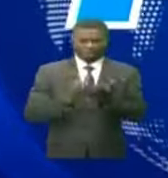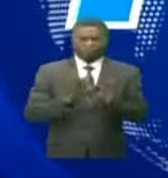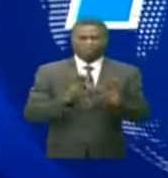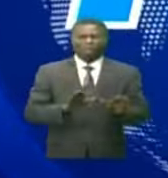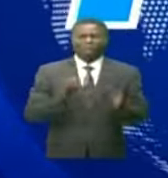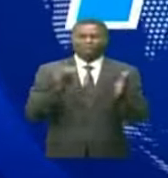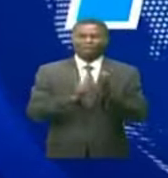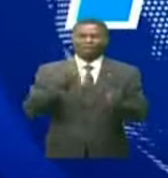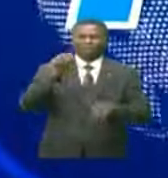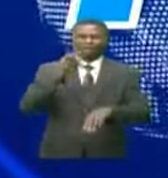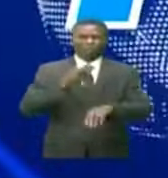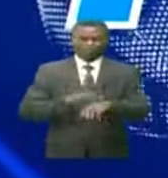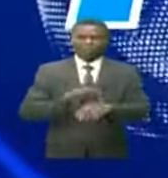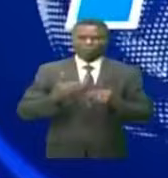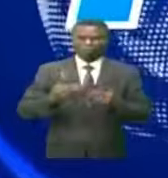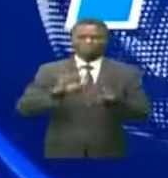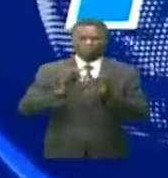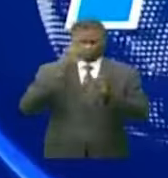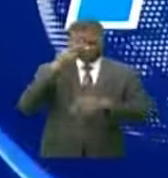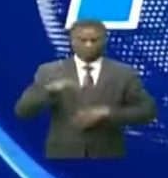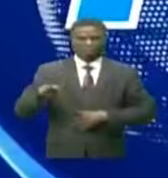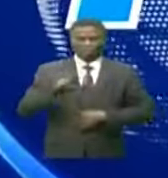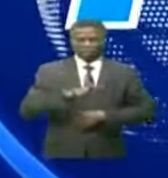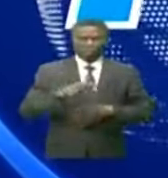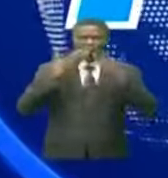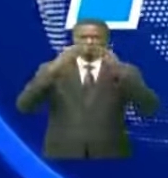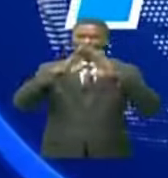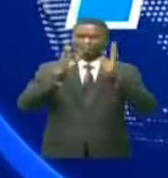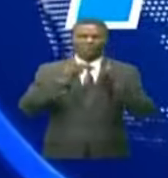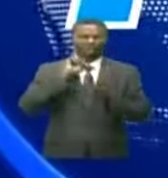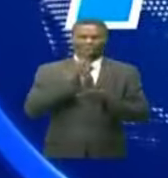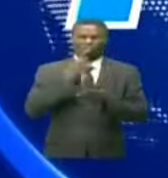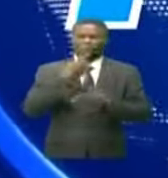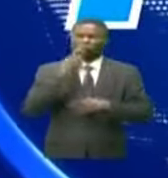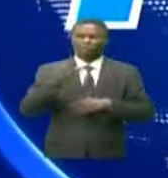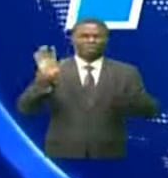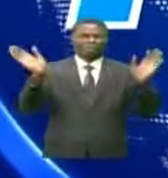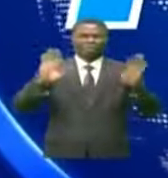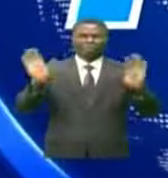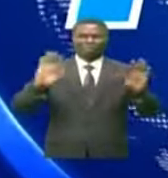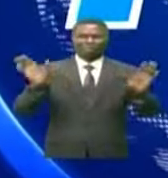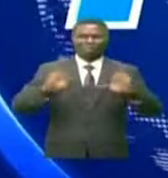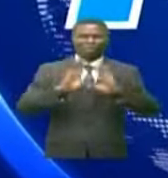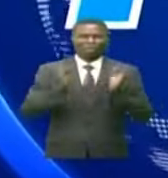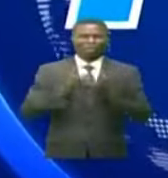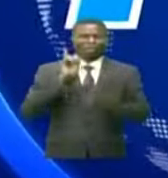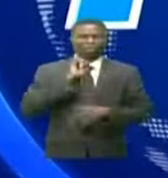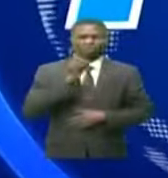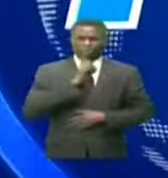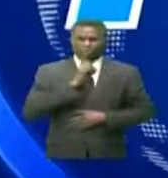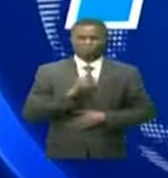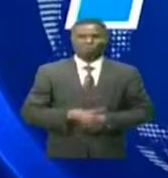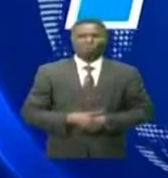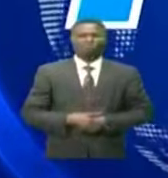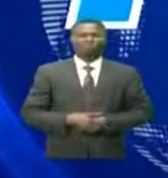À 20h, la suite de l'actualité avec Nancy Odia. Merci et bonne suite de programme sur la radio-télévision nationale congolaise.